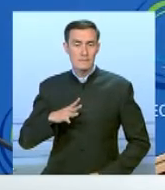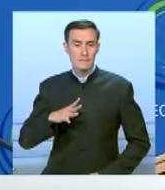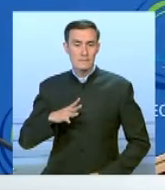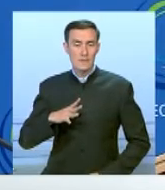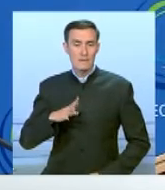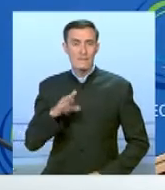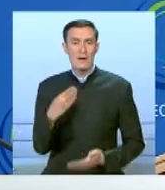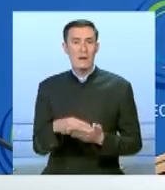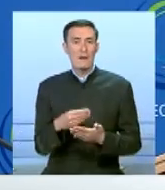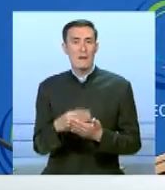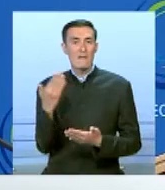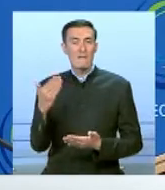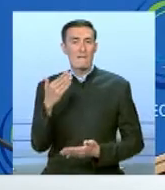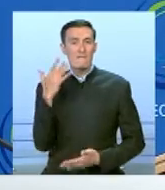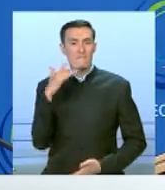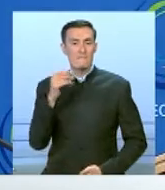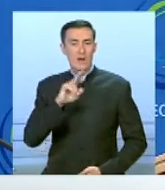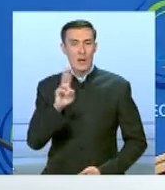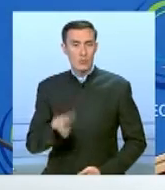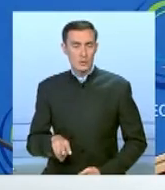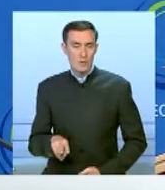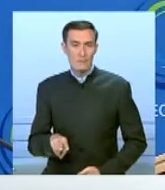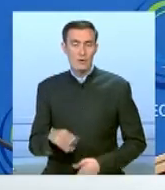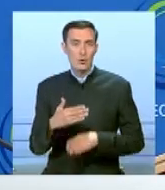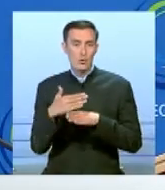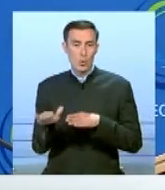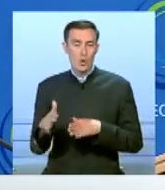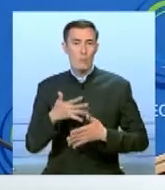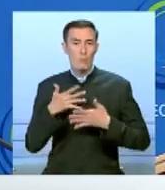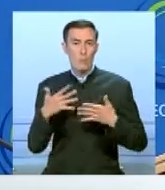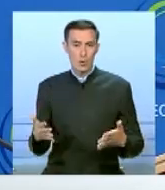в валюте, но в доле